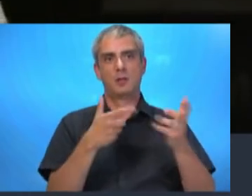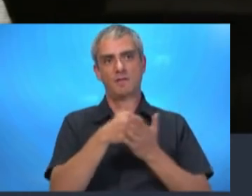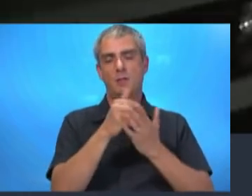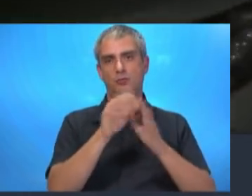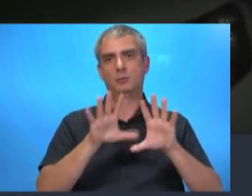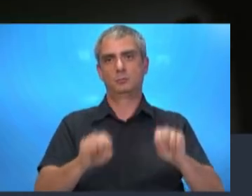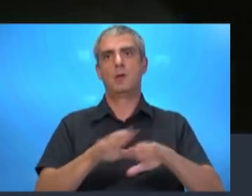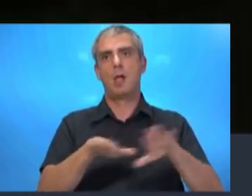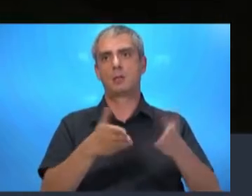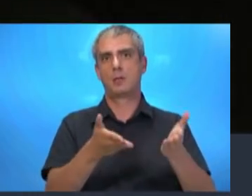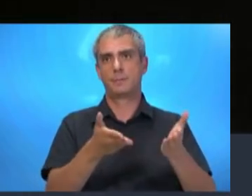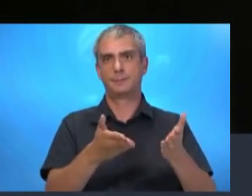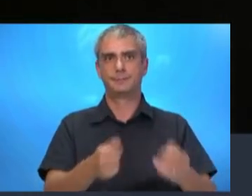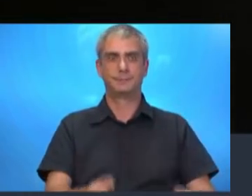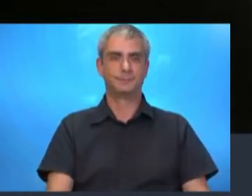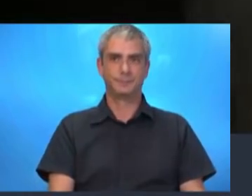האדמות.